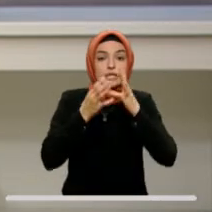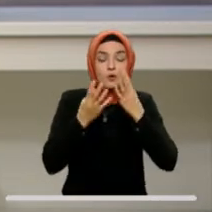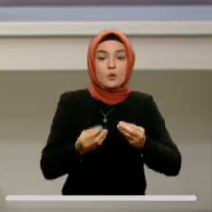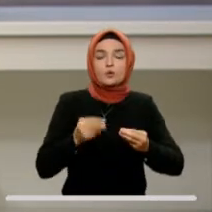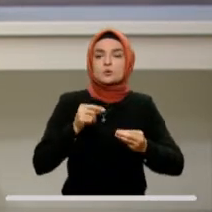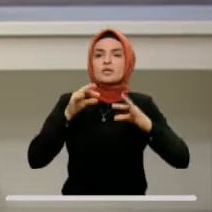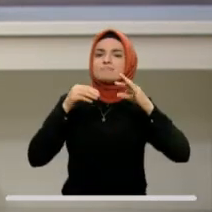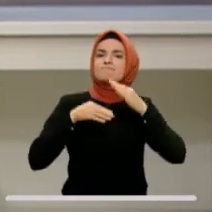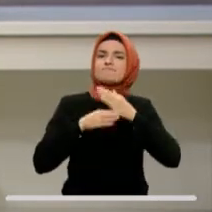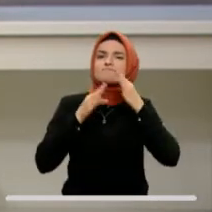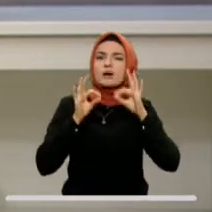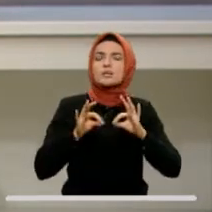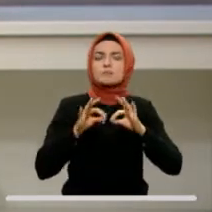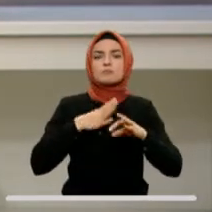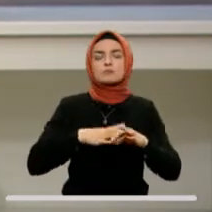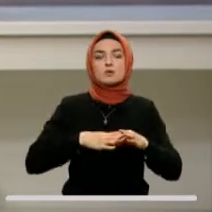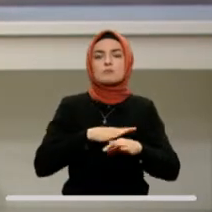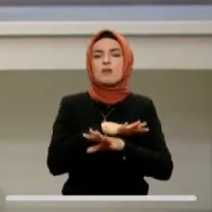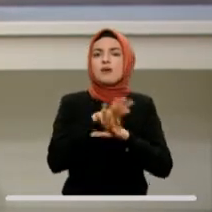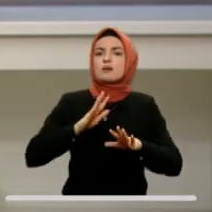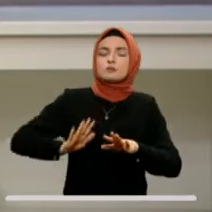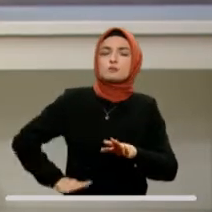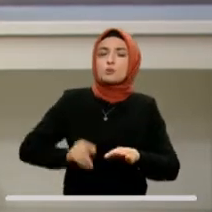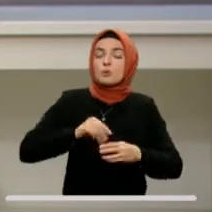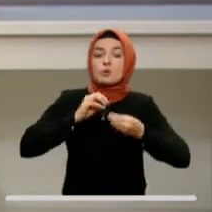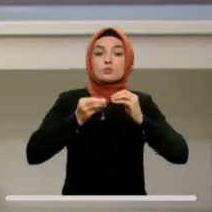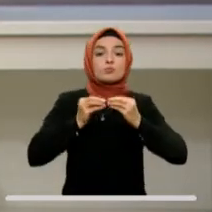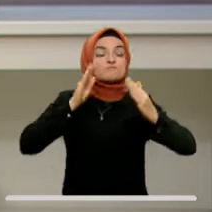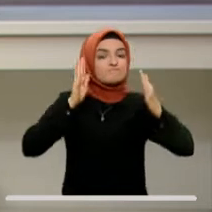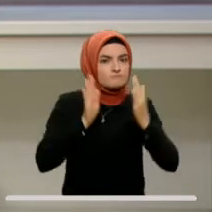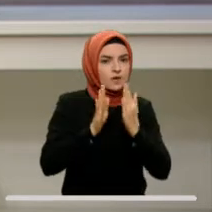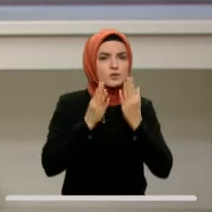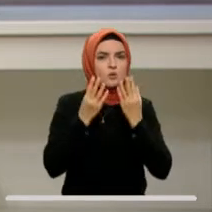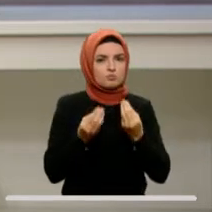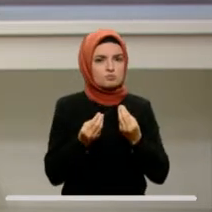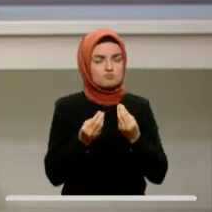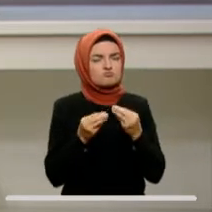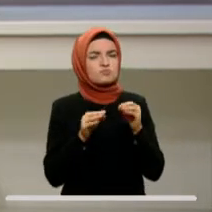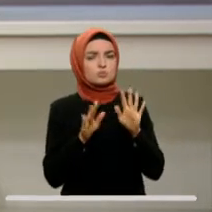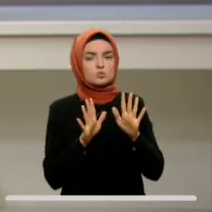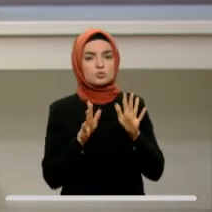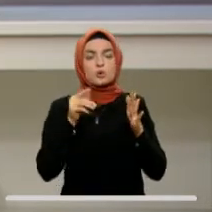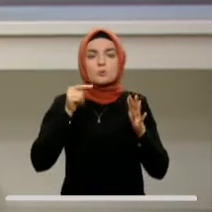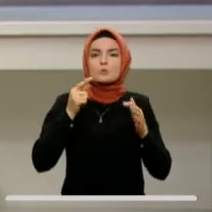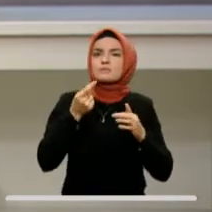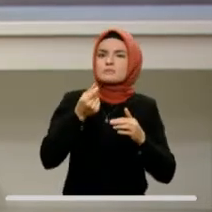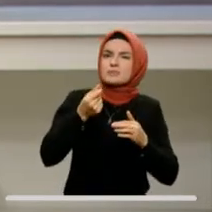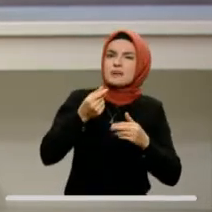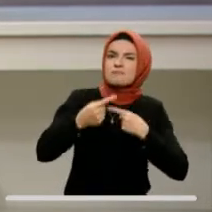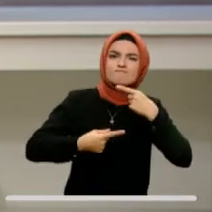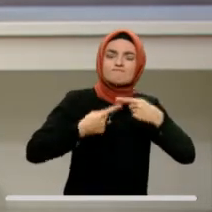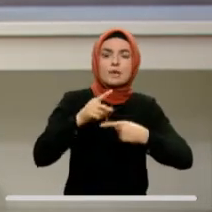istiyorum. Her çocuğumuzda böyle bir şey, böyle bir sorunla karşı karşıya kalmıyoruz aslında. Bu biraz genetik